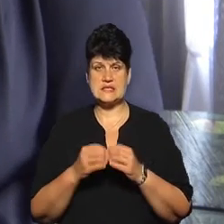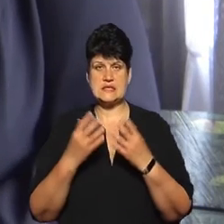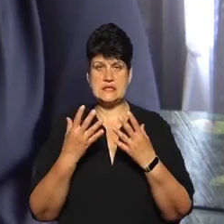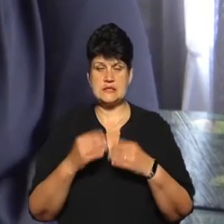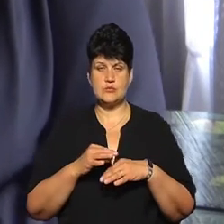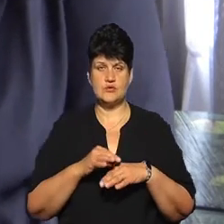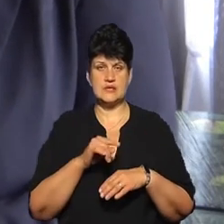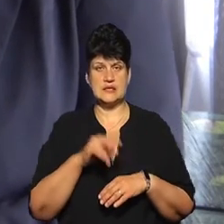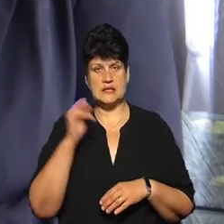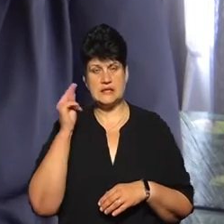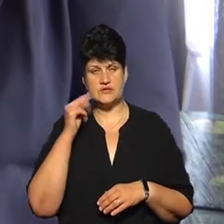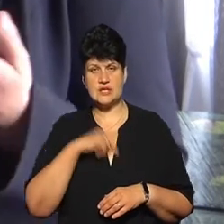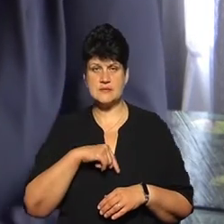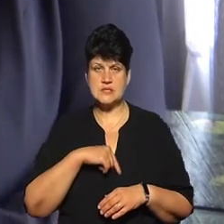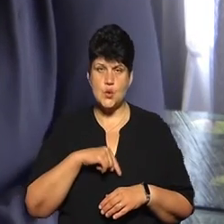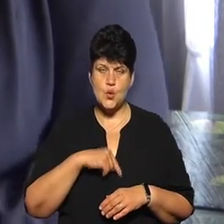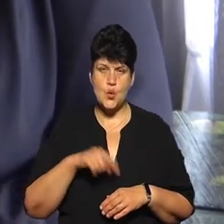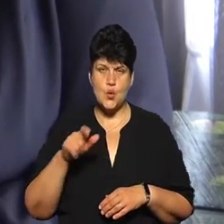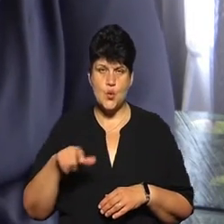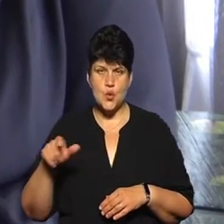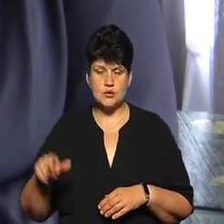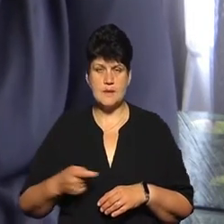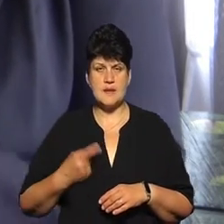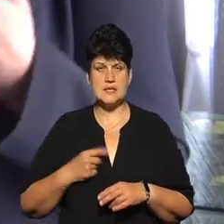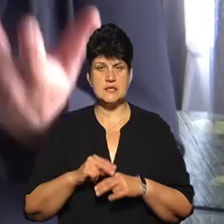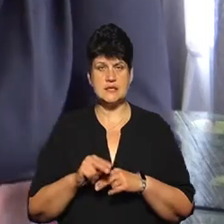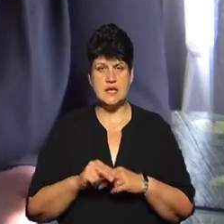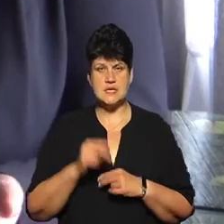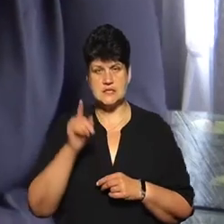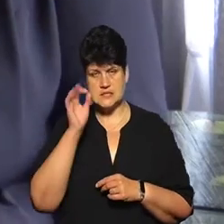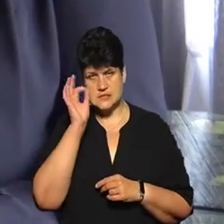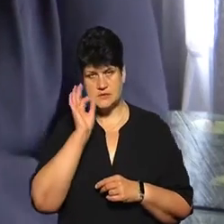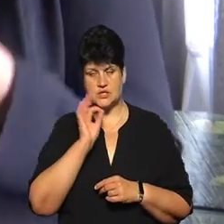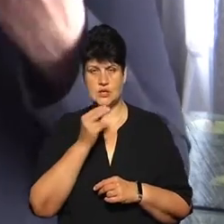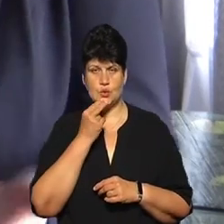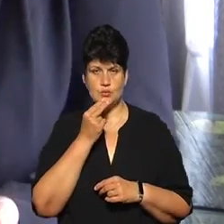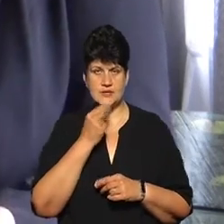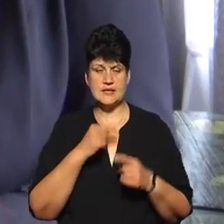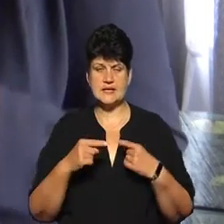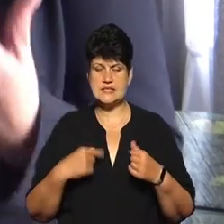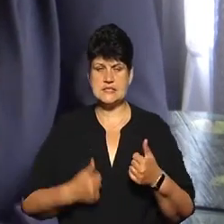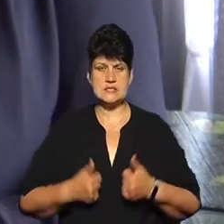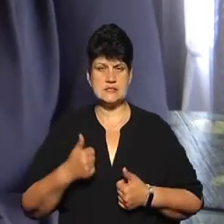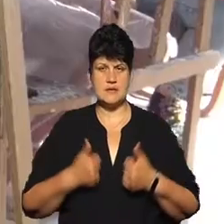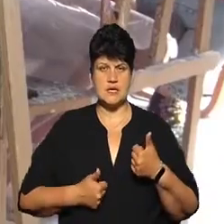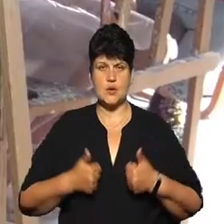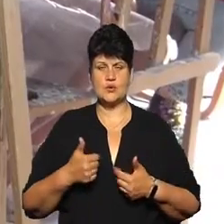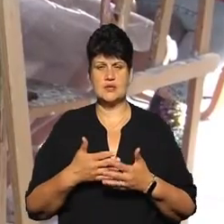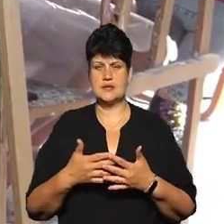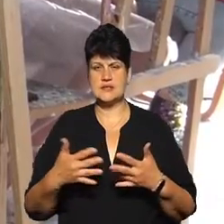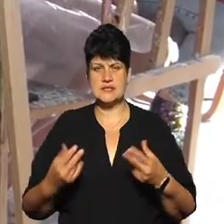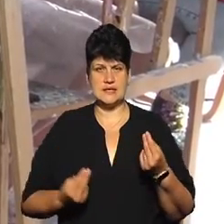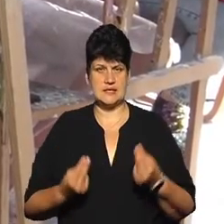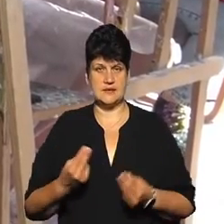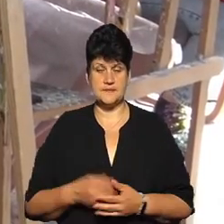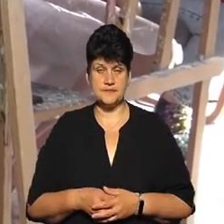навчання з психологами, майстер-класи, смачні обіди, різні змагання, різні конкурси, різні ігри. Під час